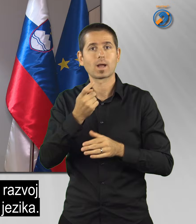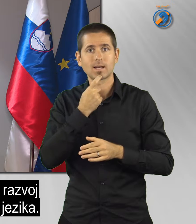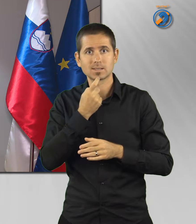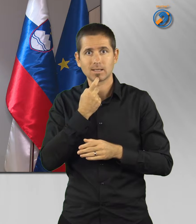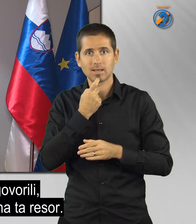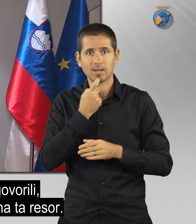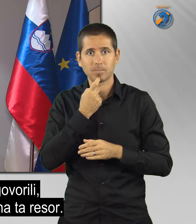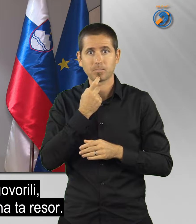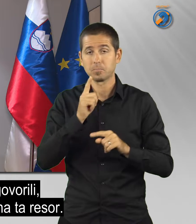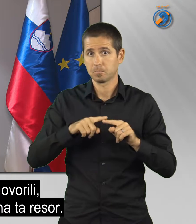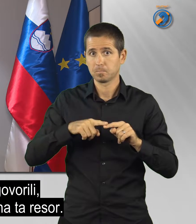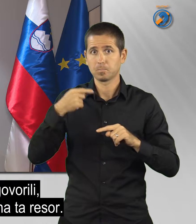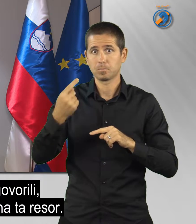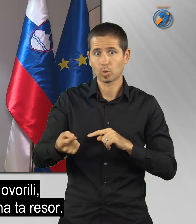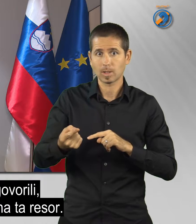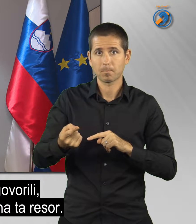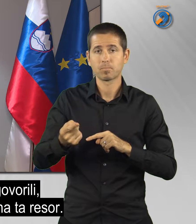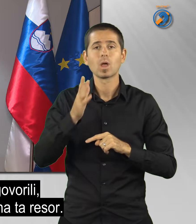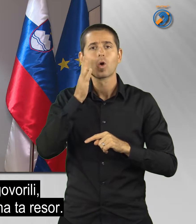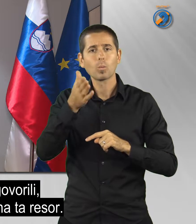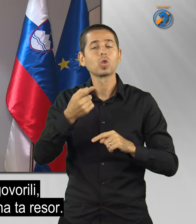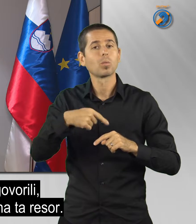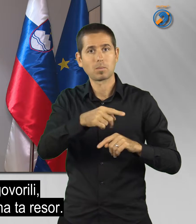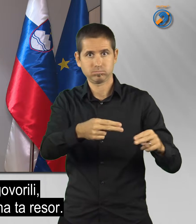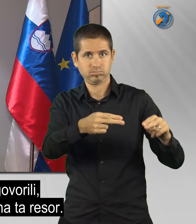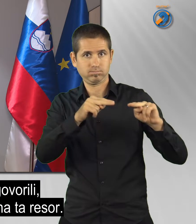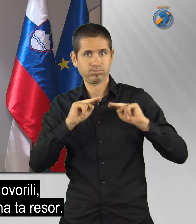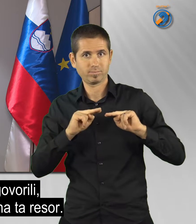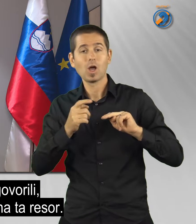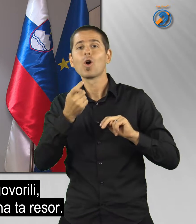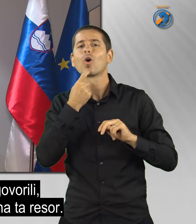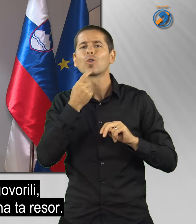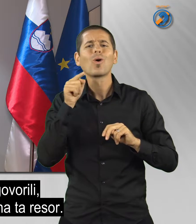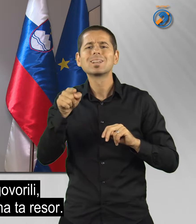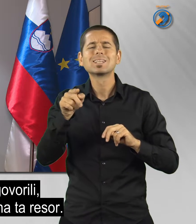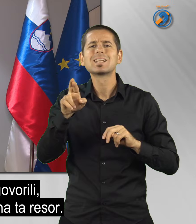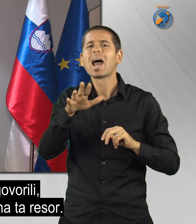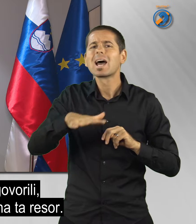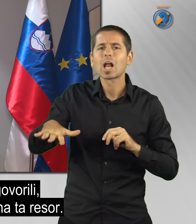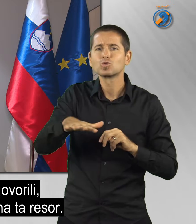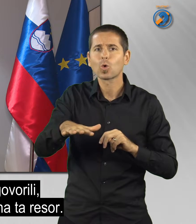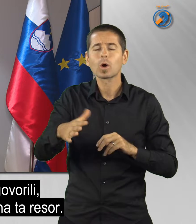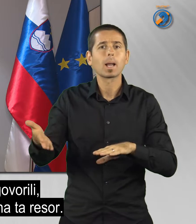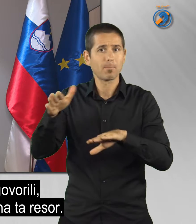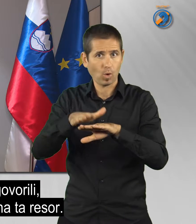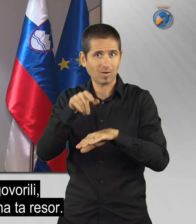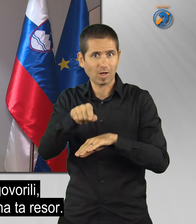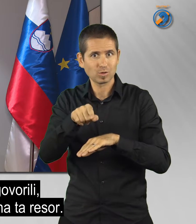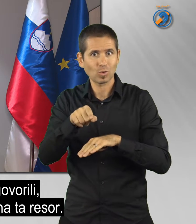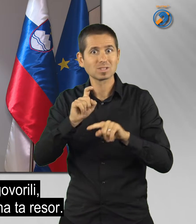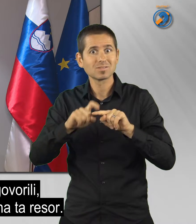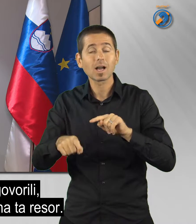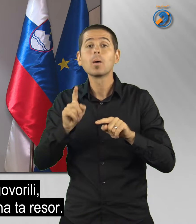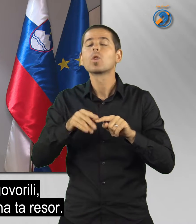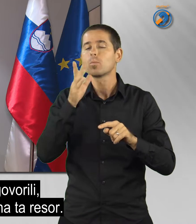jezika. Potem, ko bodo pa nam odgovorili, kdo je tisti resor, ki to zadevo pokriva, potem se bomo